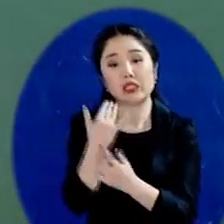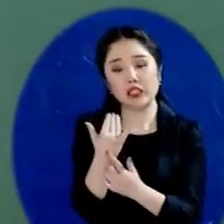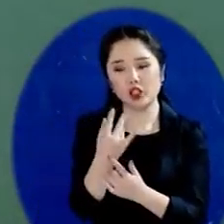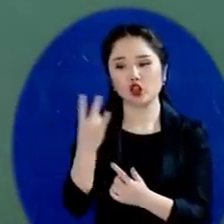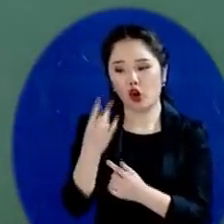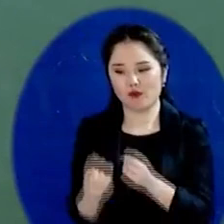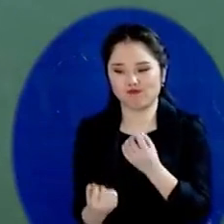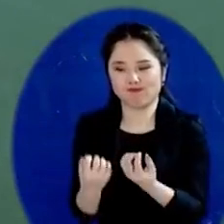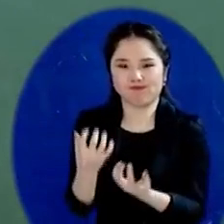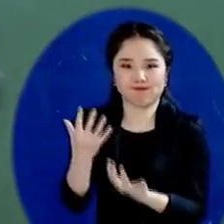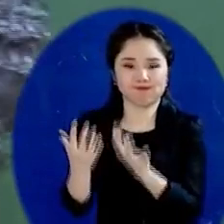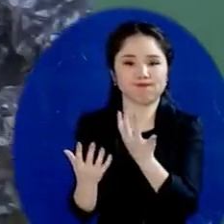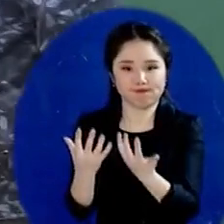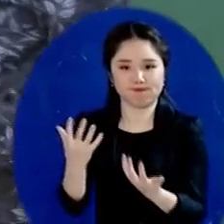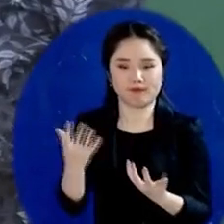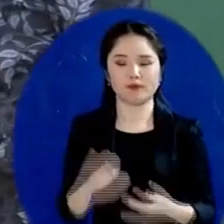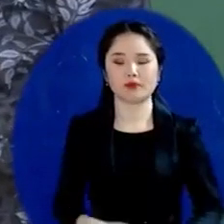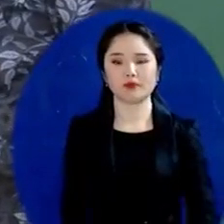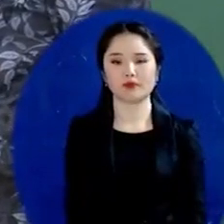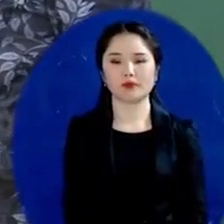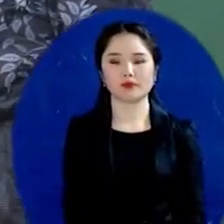Цэцэг ногоо ургадаг.